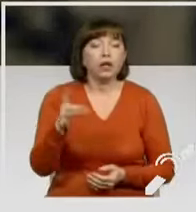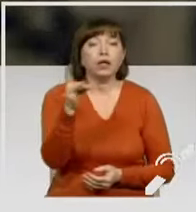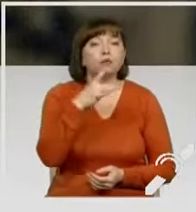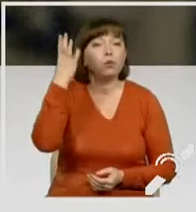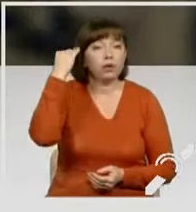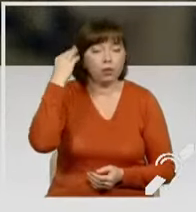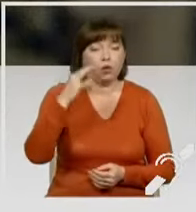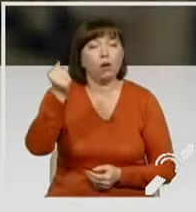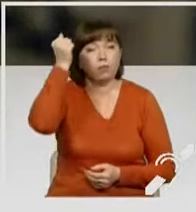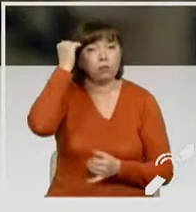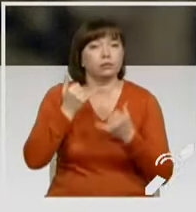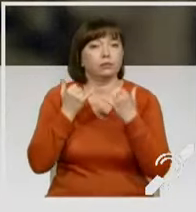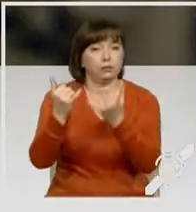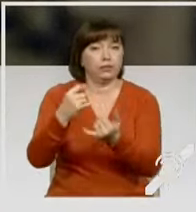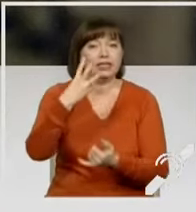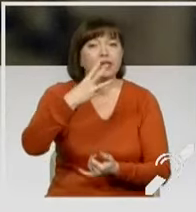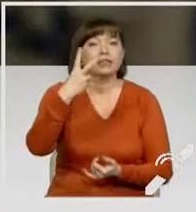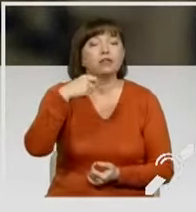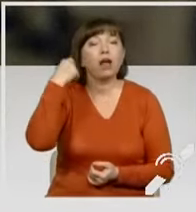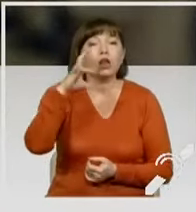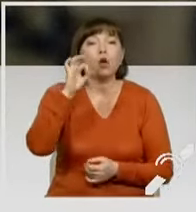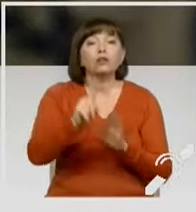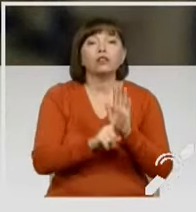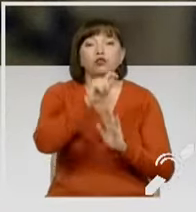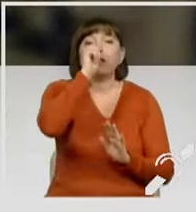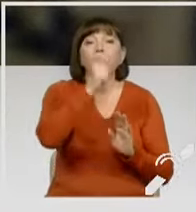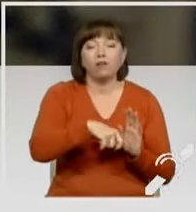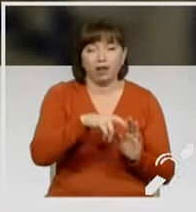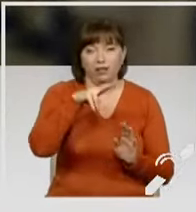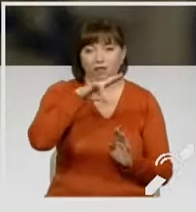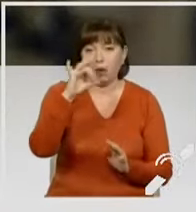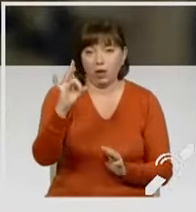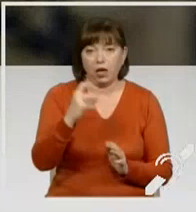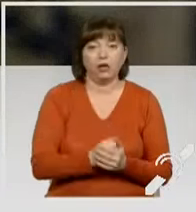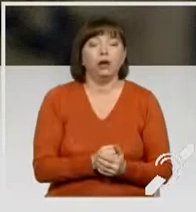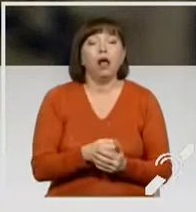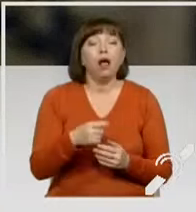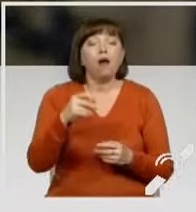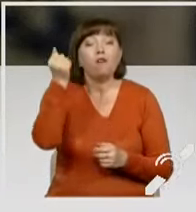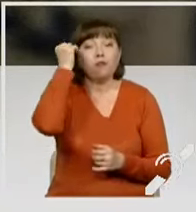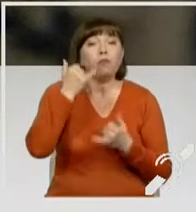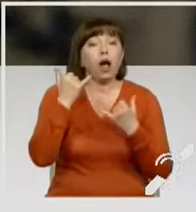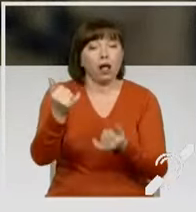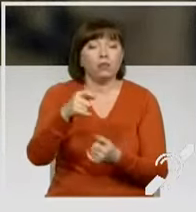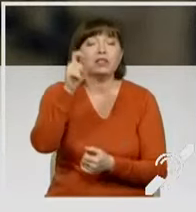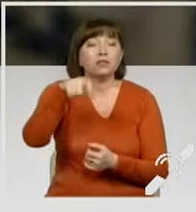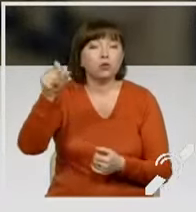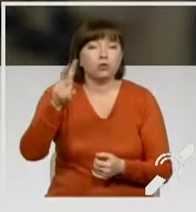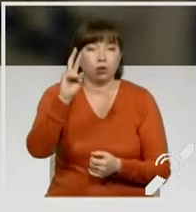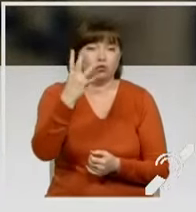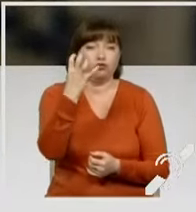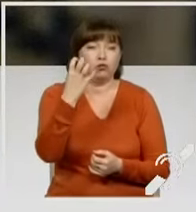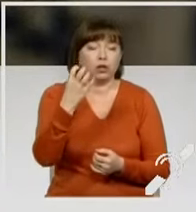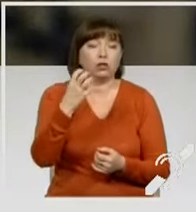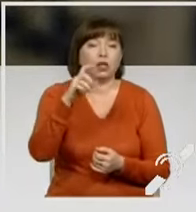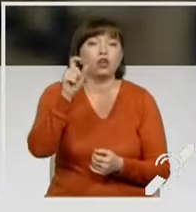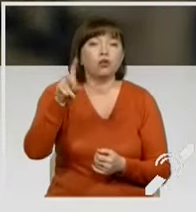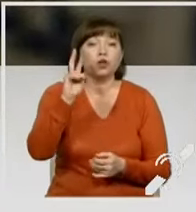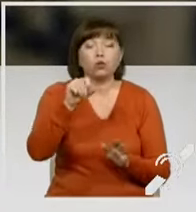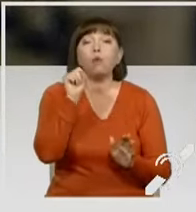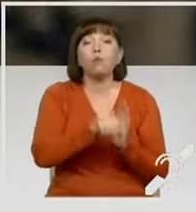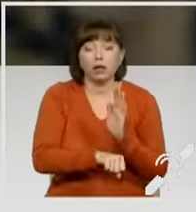Republica Moldova comemorează 32 de ani de la războiul din regiunea transnistreană, în memoria celor aproape 400 de oameni care